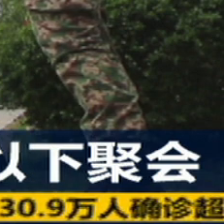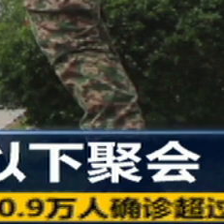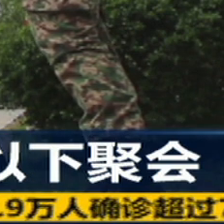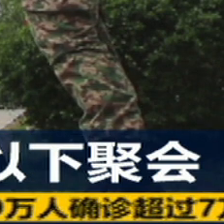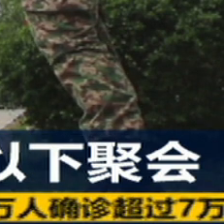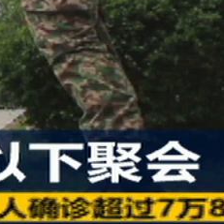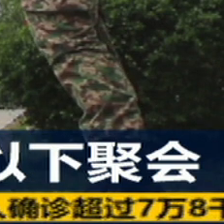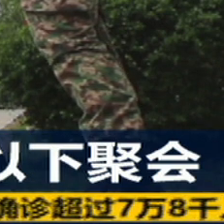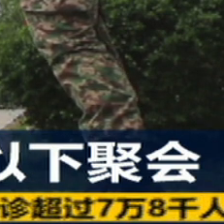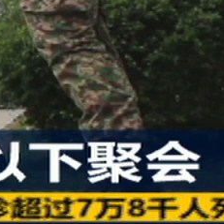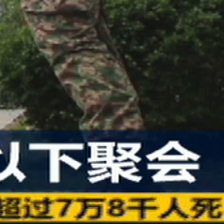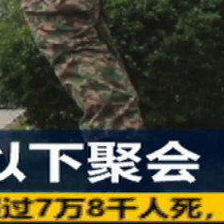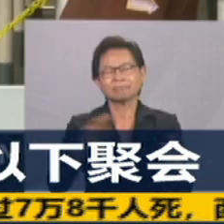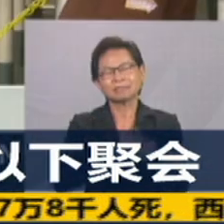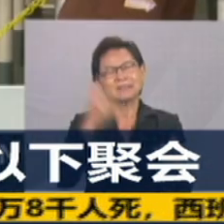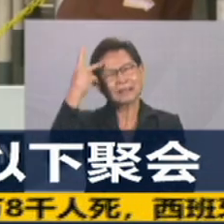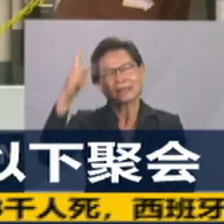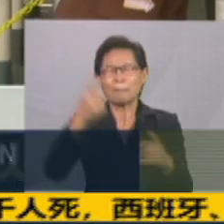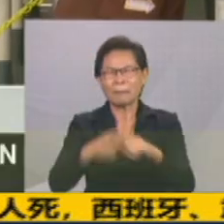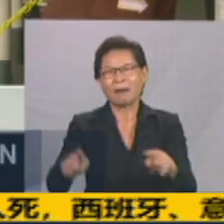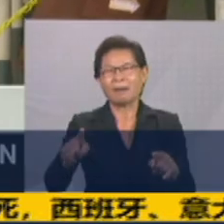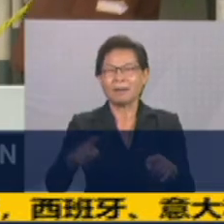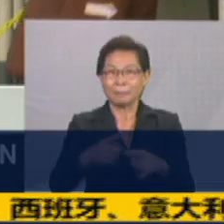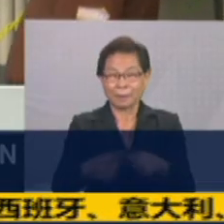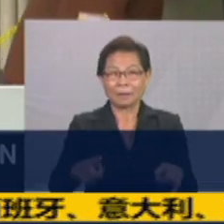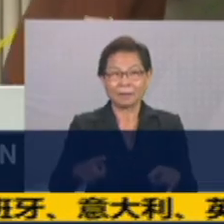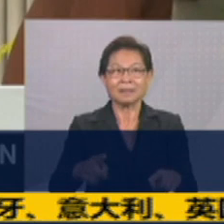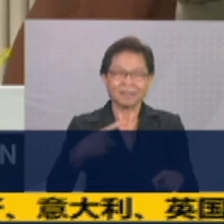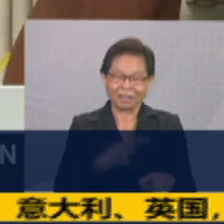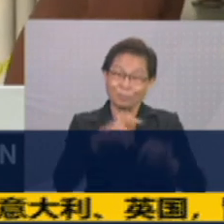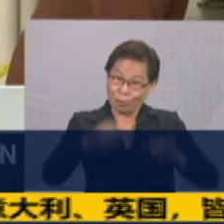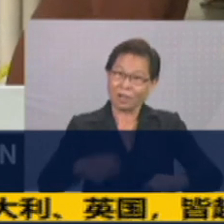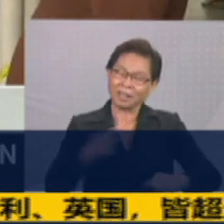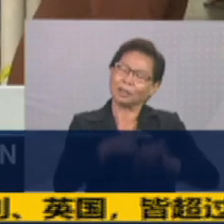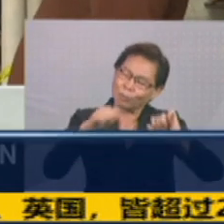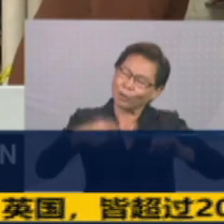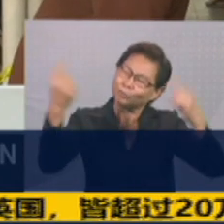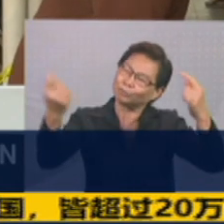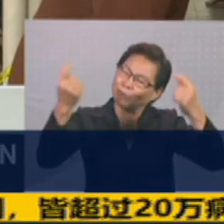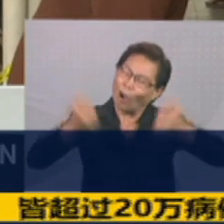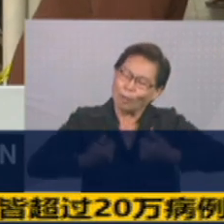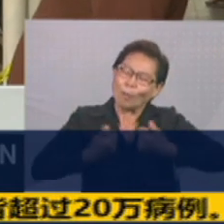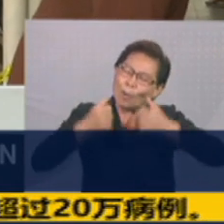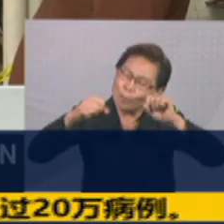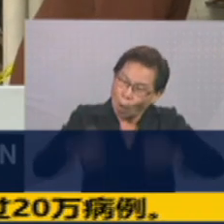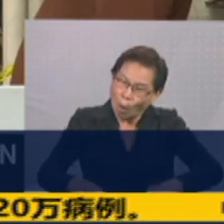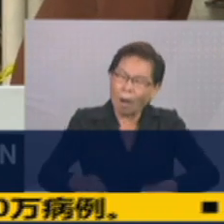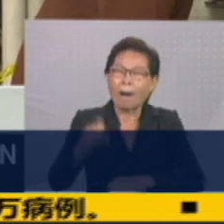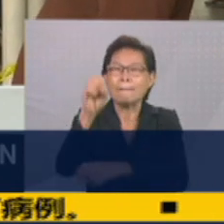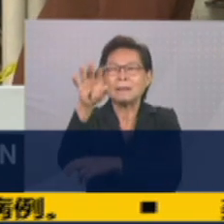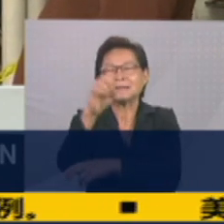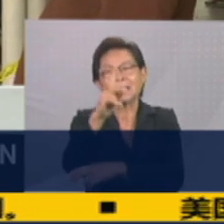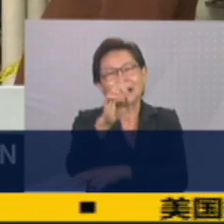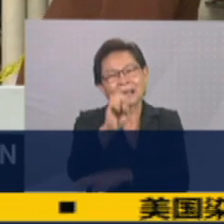不能超过20人。 Tapi ini tidak bermakna kita tak boleh menyambut perayaan Aidilfitri, Pesta